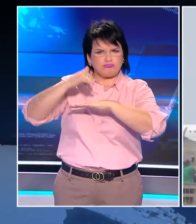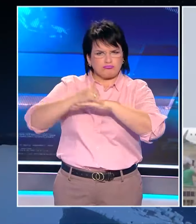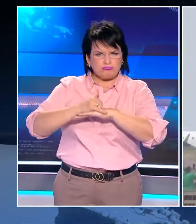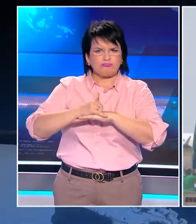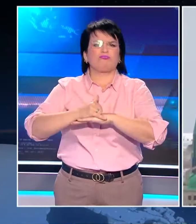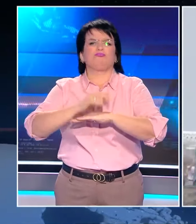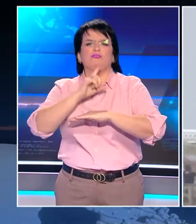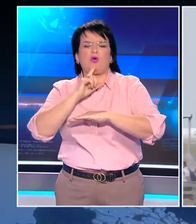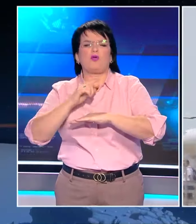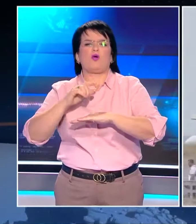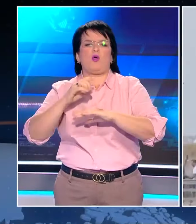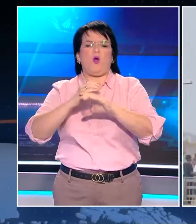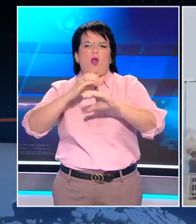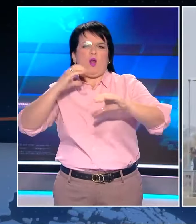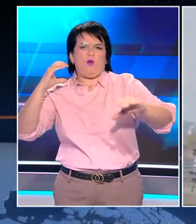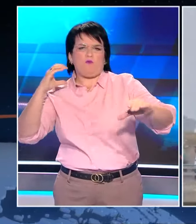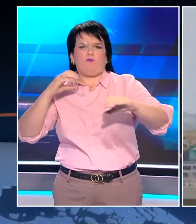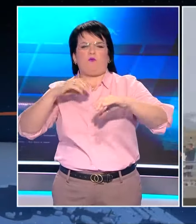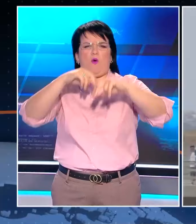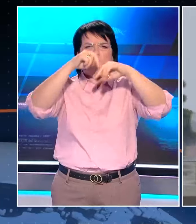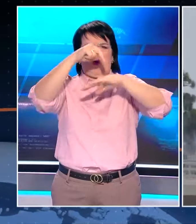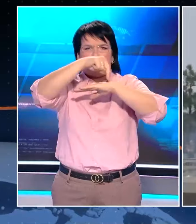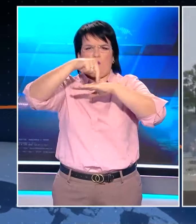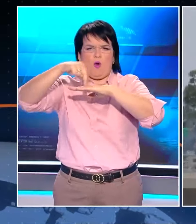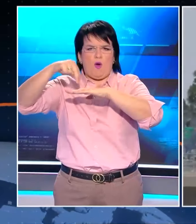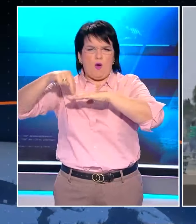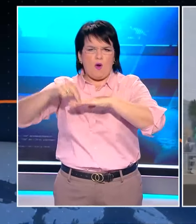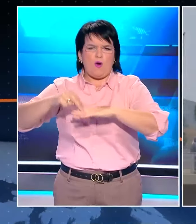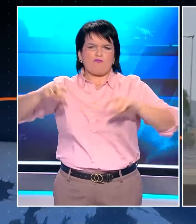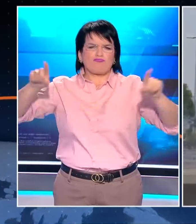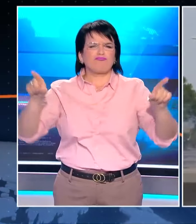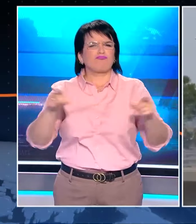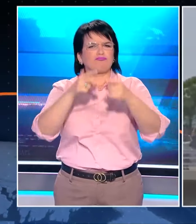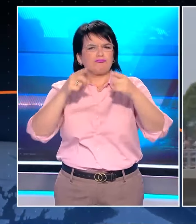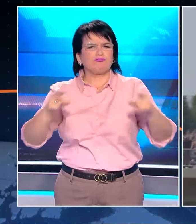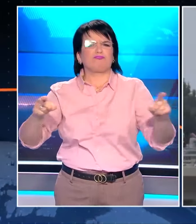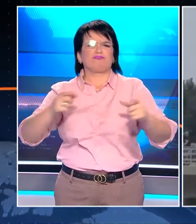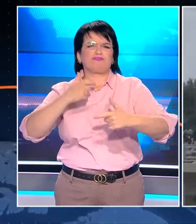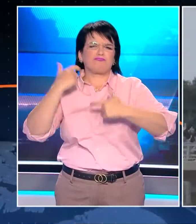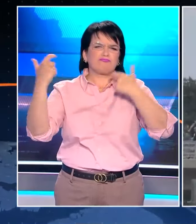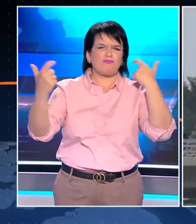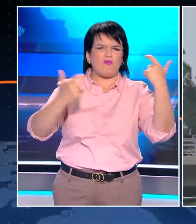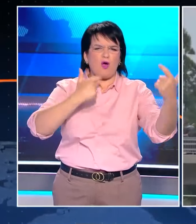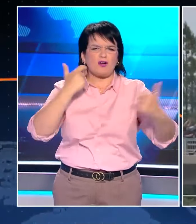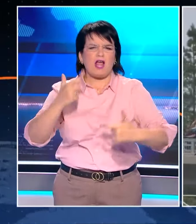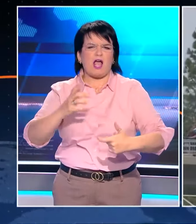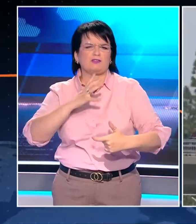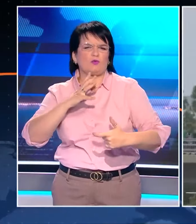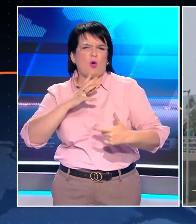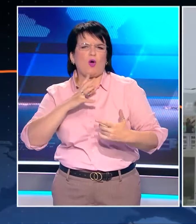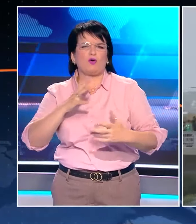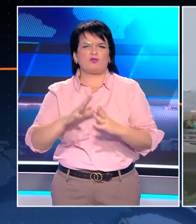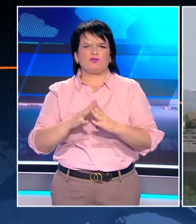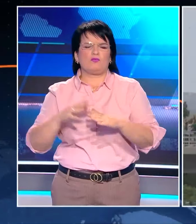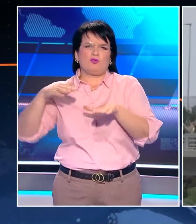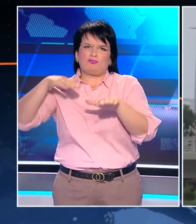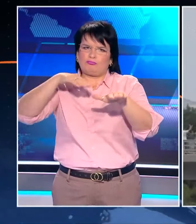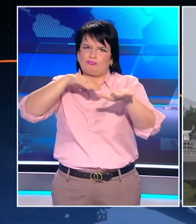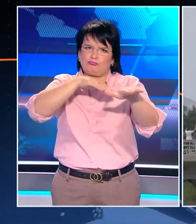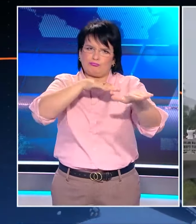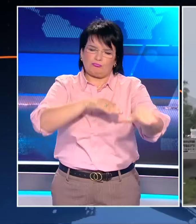με σημαίες του Παναθηναϊκού. Έχουμε βάλει τον ύμνο δυνατά και ακούγεται από το αυτοκίνητά μας. Πηγαίνουμε σημειωτών,